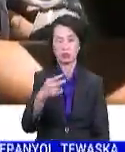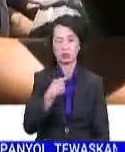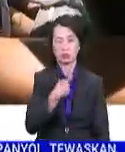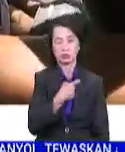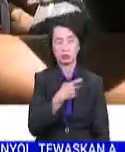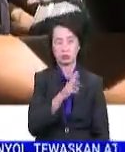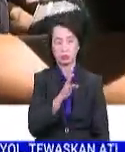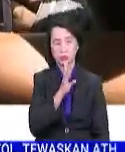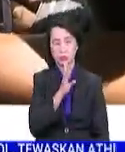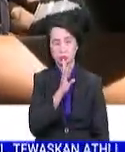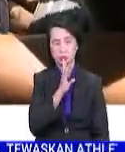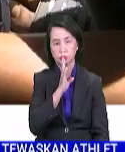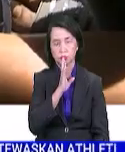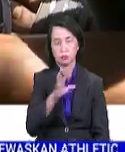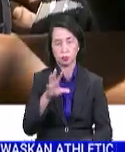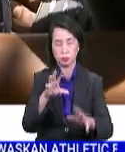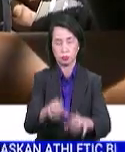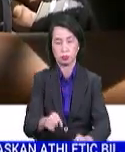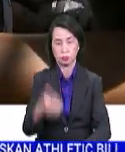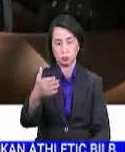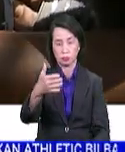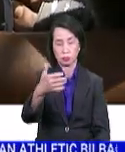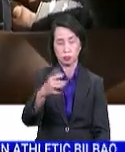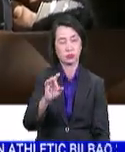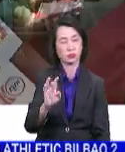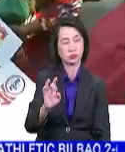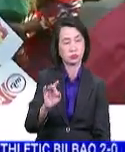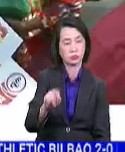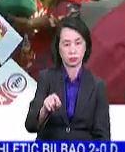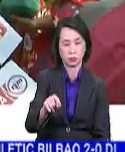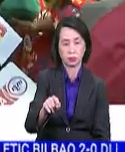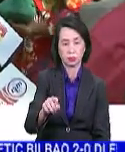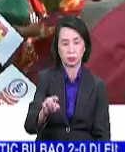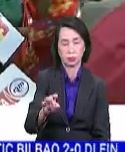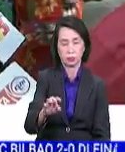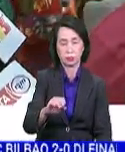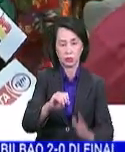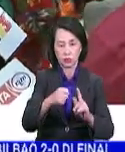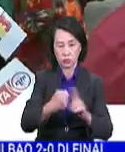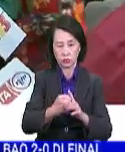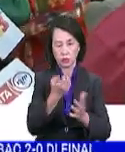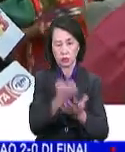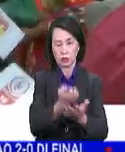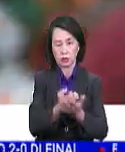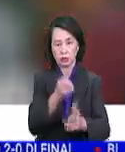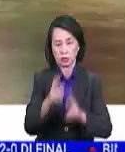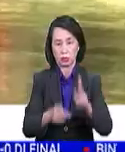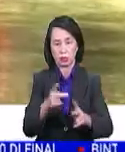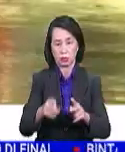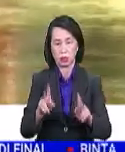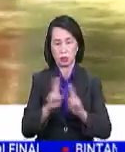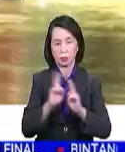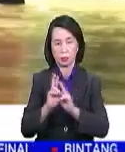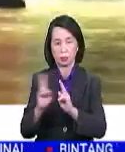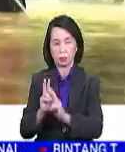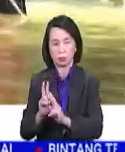kita-kata menghambat ikan ini, dia salah satu sumber ekonomi penduduk kampung